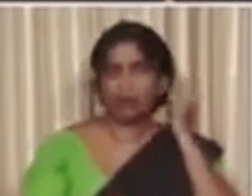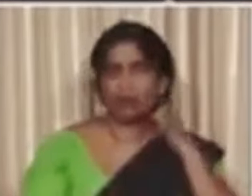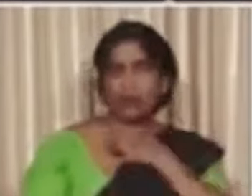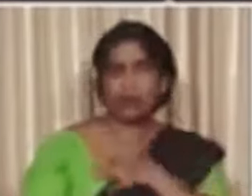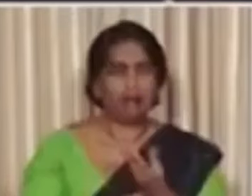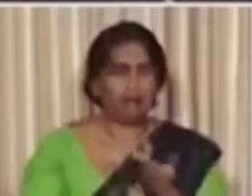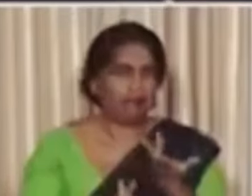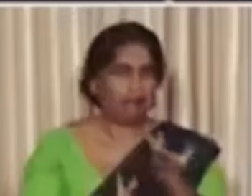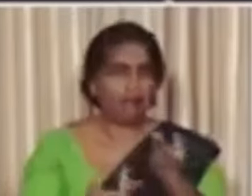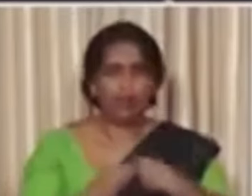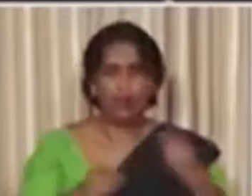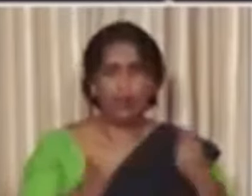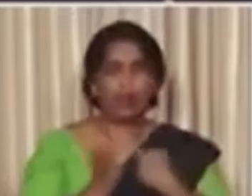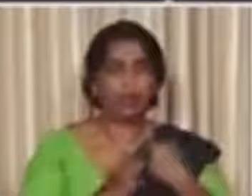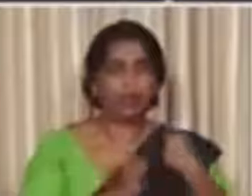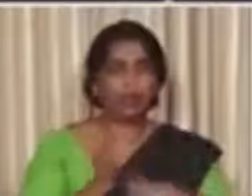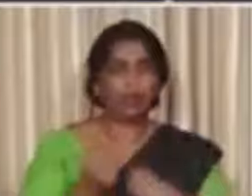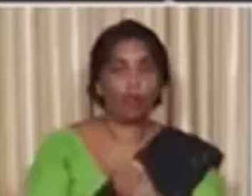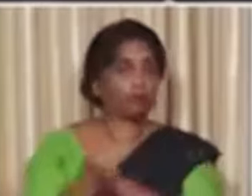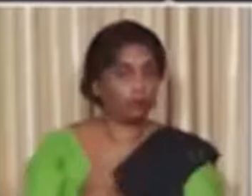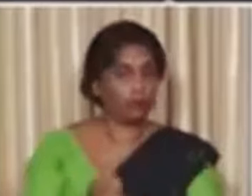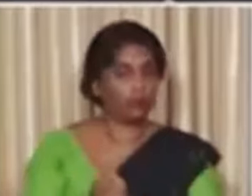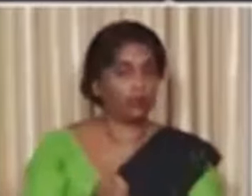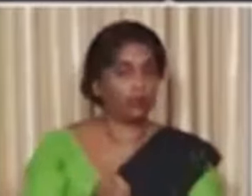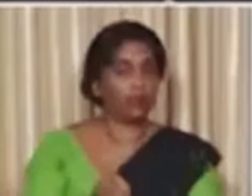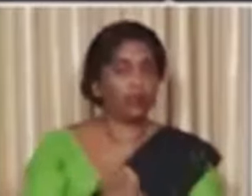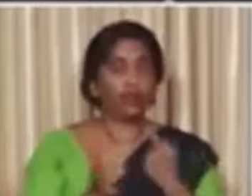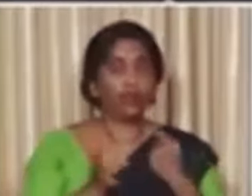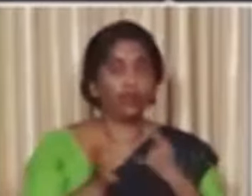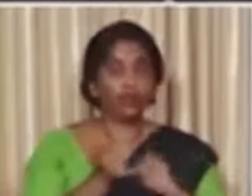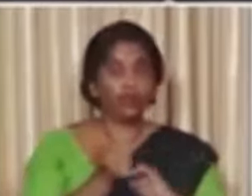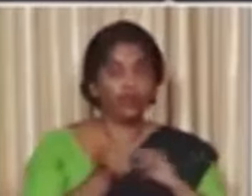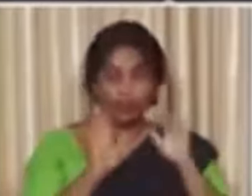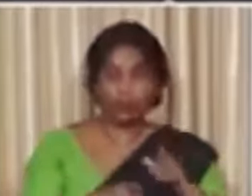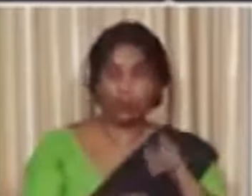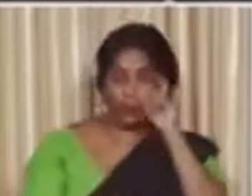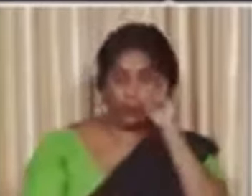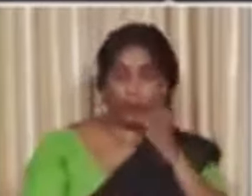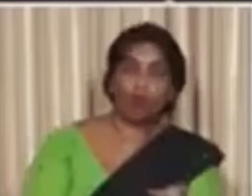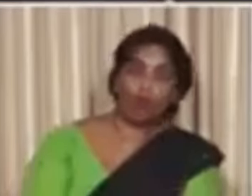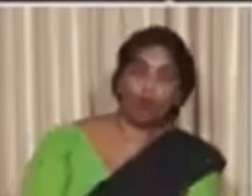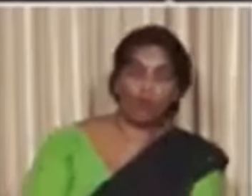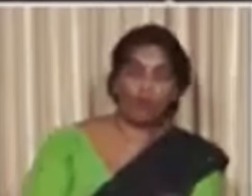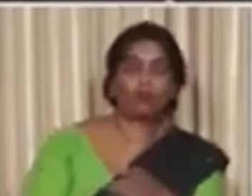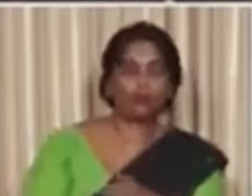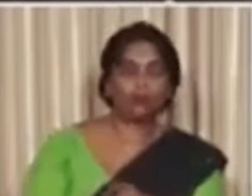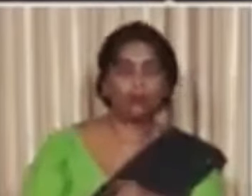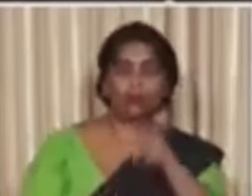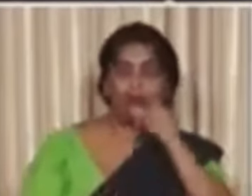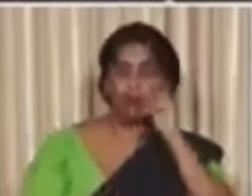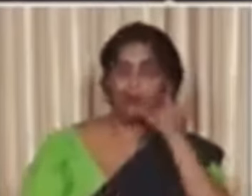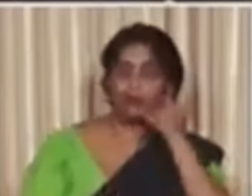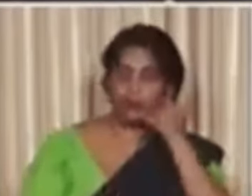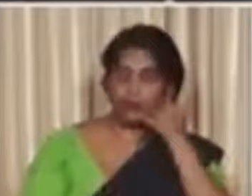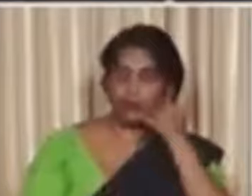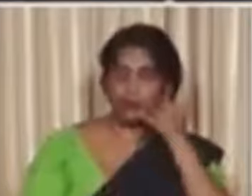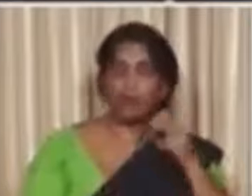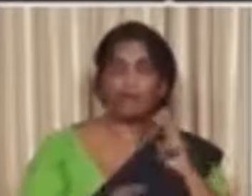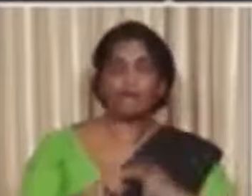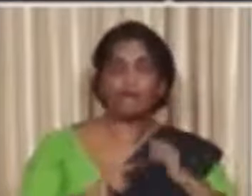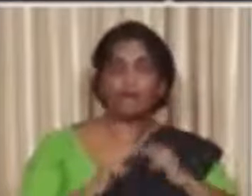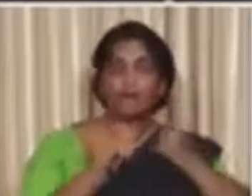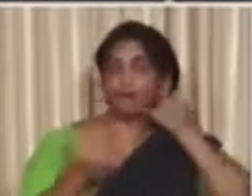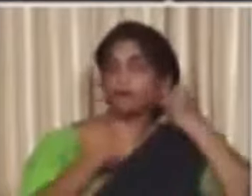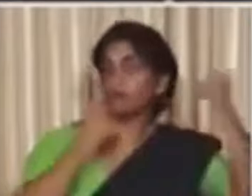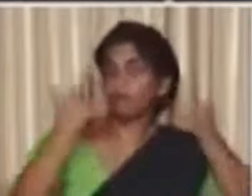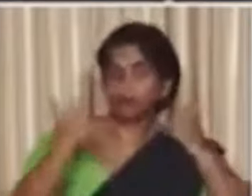නැති වුණයි කියලා රාජගිරිය පොලිසියට පහර දීලා ඒ සුධර්මා එතන ඉඳද්දි පේන තමයි පහර දීලා තියෙන්නේ ඒක බල දුරකටන වලින් තමගේ යාළුවන්ට කියලා